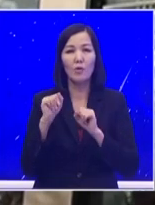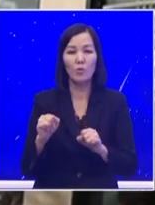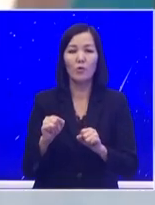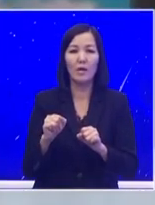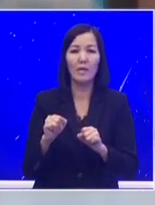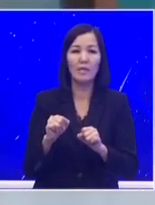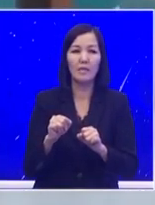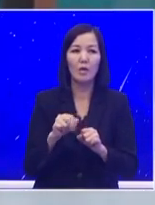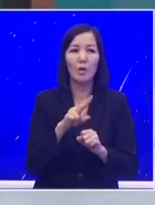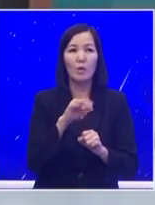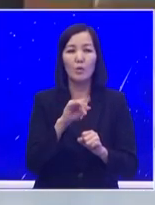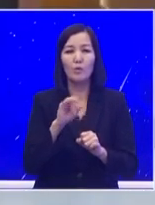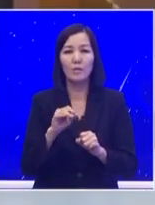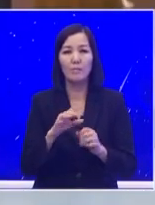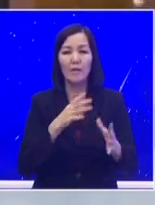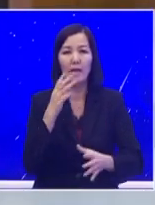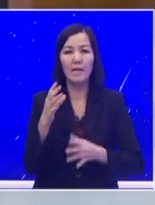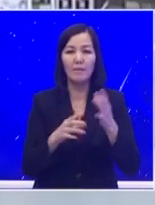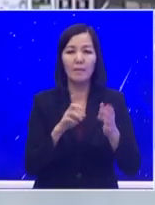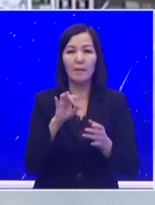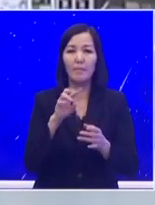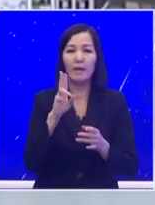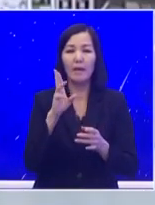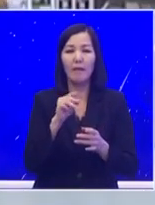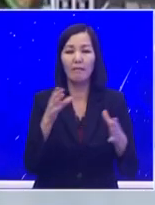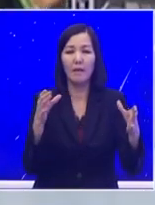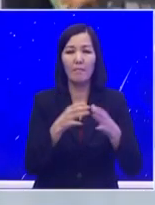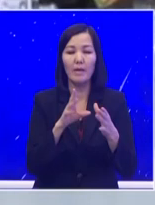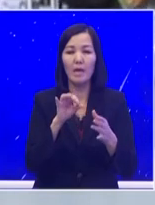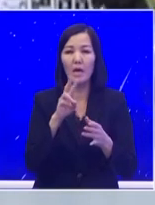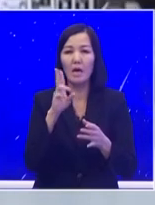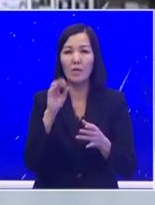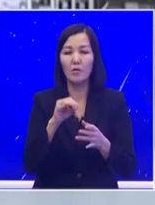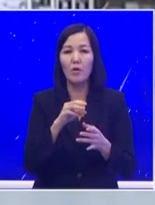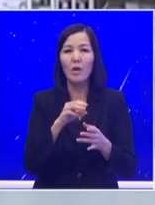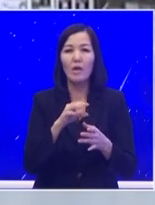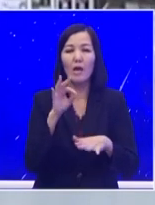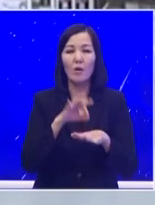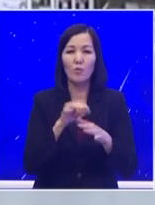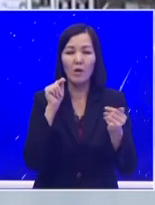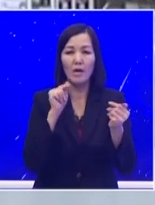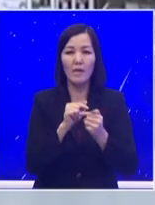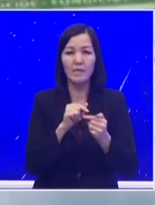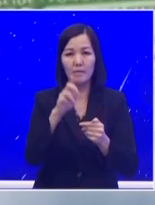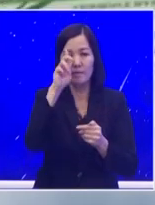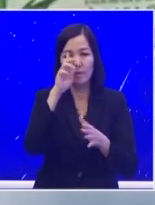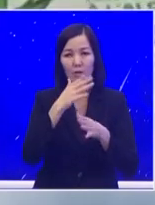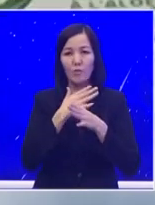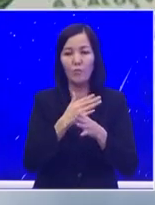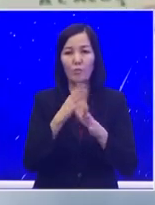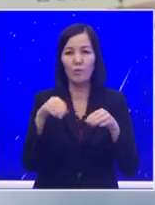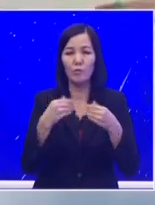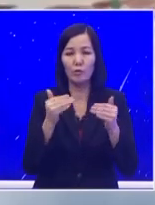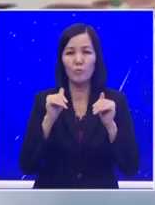Диор, Луи Витон сынды әлемдік брендпен танымал компания иесі Бернард Арно тәж вирусымен күресте мемлекетке көмек көрсету туралы